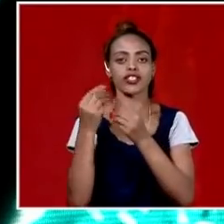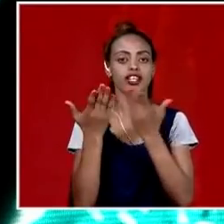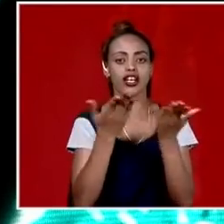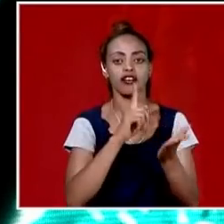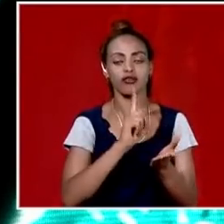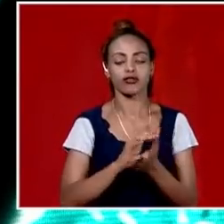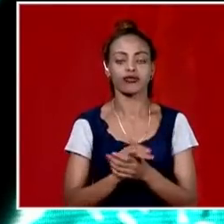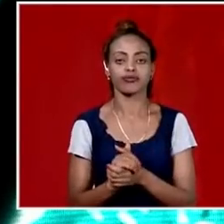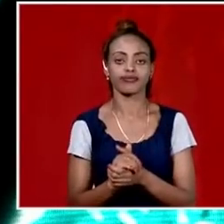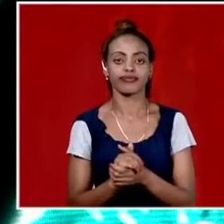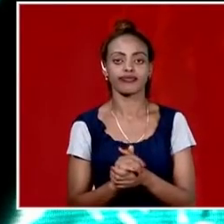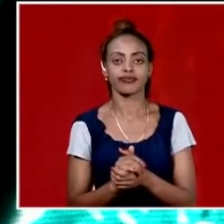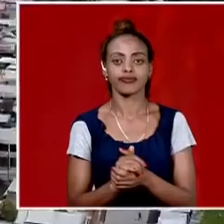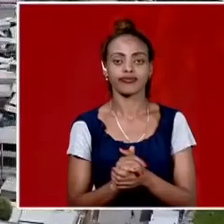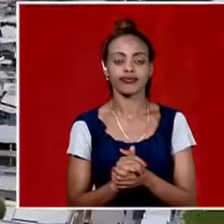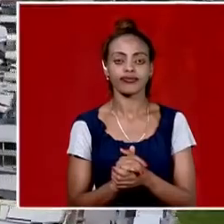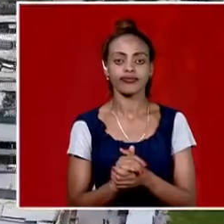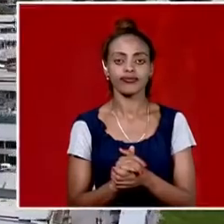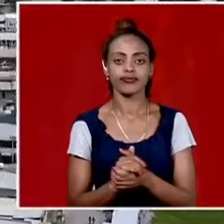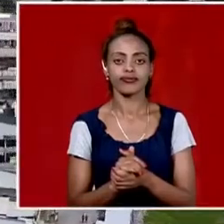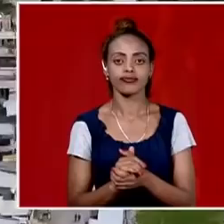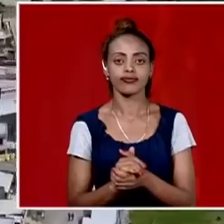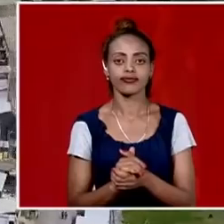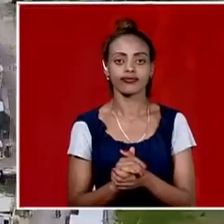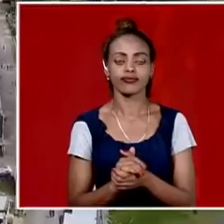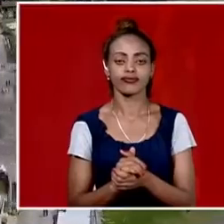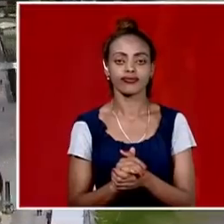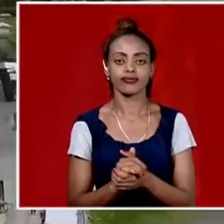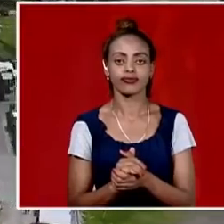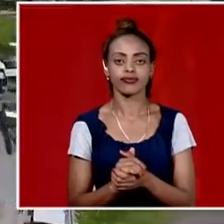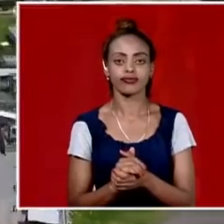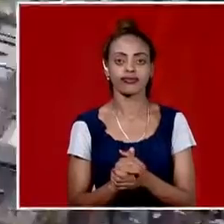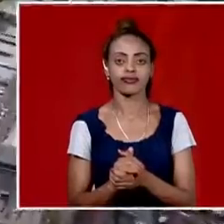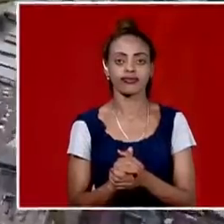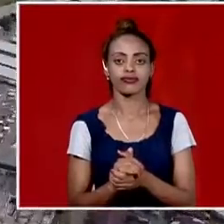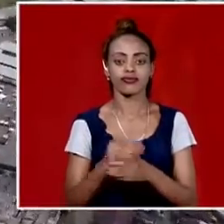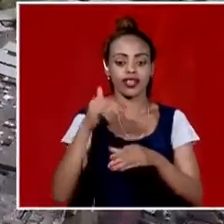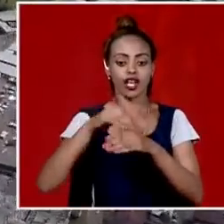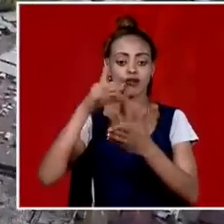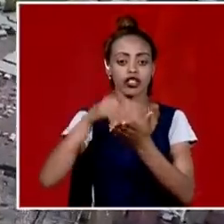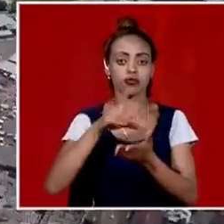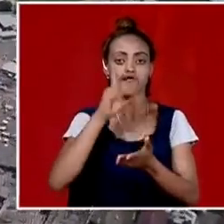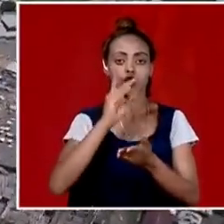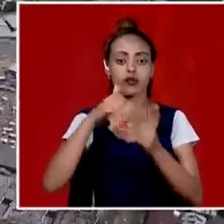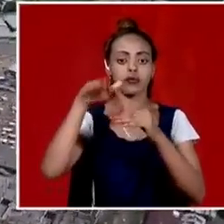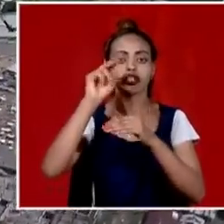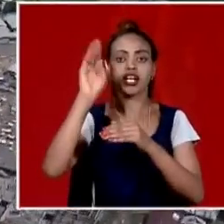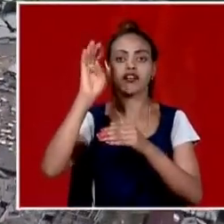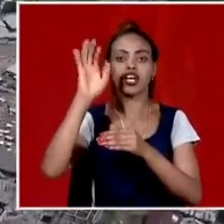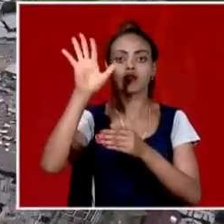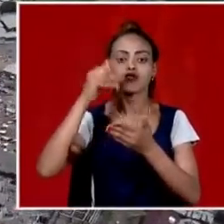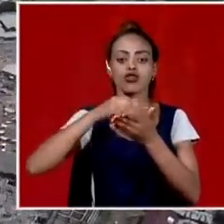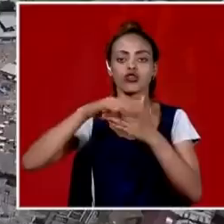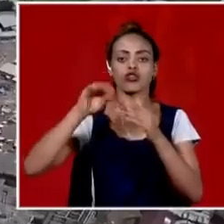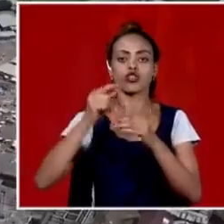ከምስዕ ክቐርብ እዩ። ኣብ ከተማ ኮረም ብልዕሊ 45 ሚልዮን ቅርሺ